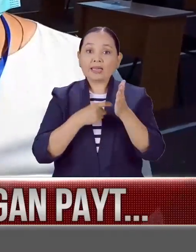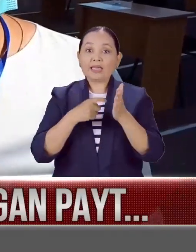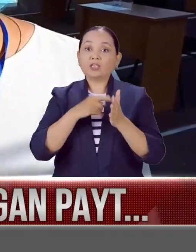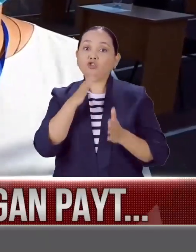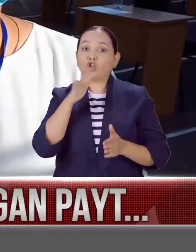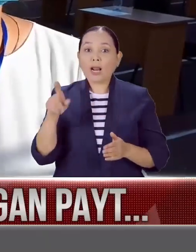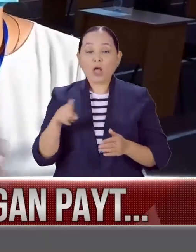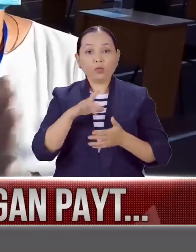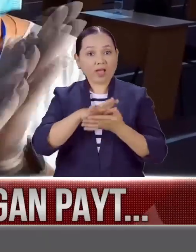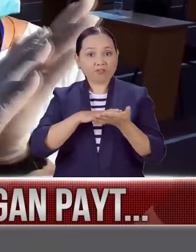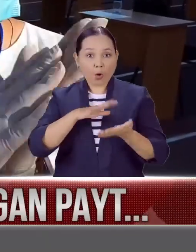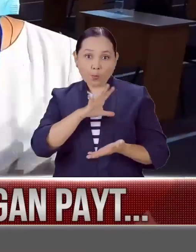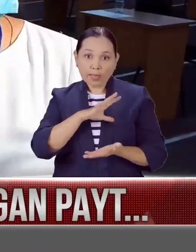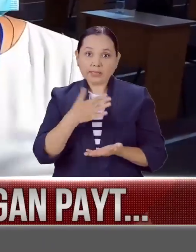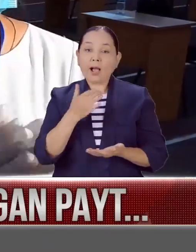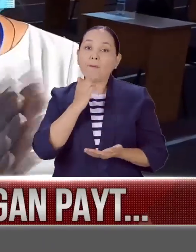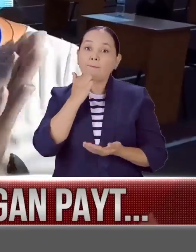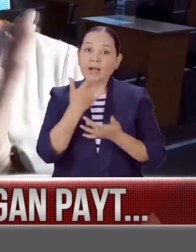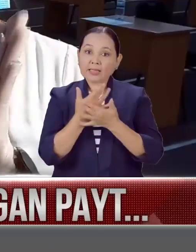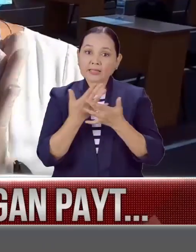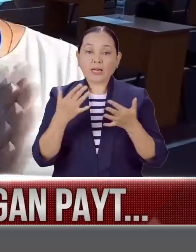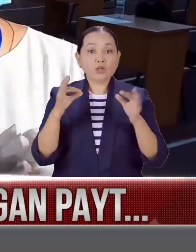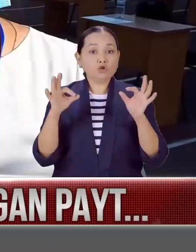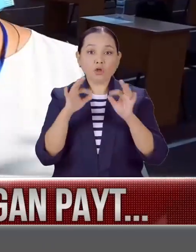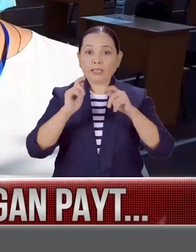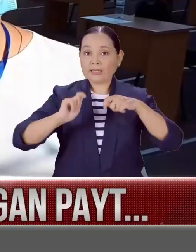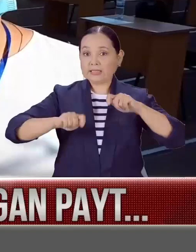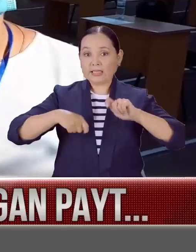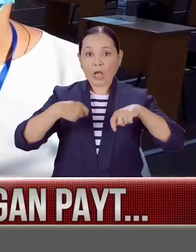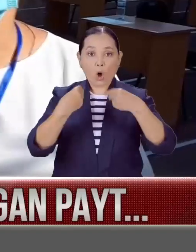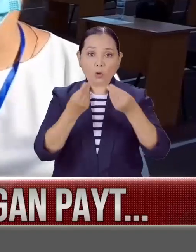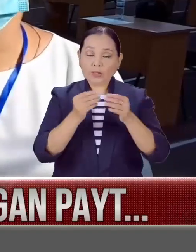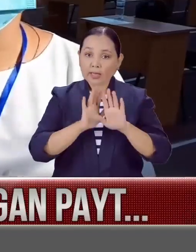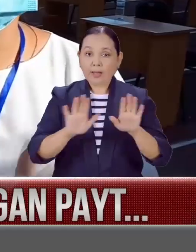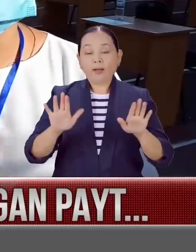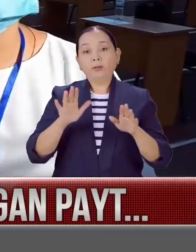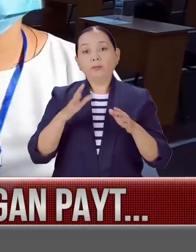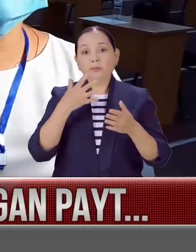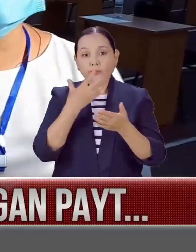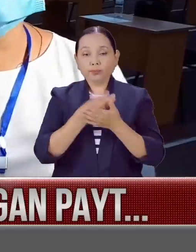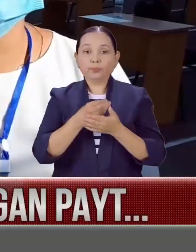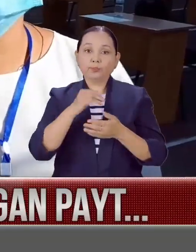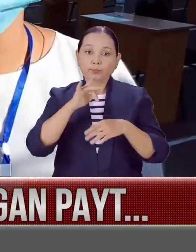davom etdi va test materiallariga hech qanday ziyon yetkazmasdan 5 kishi o'z manziliga yetkazildi.